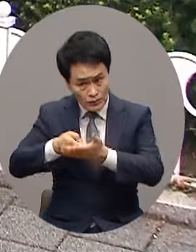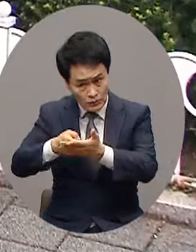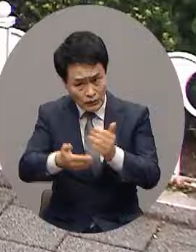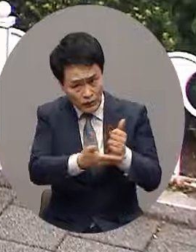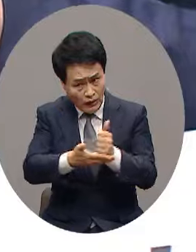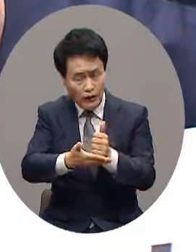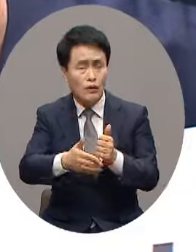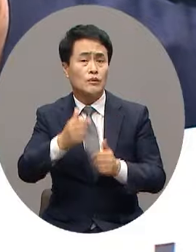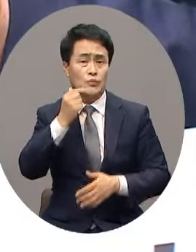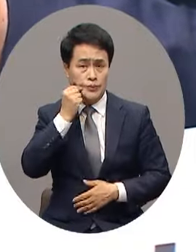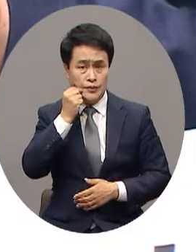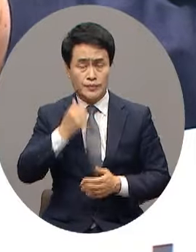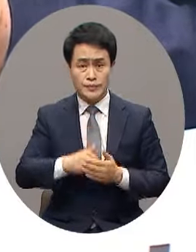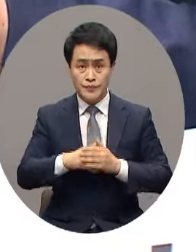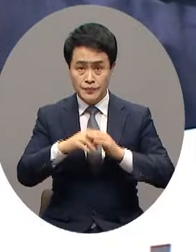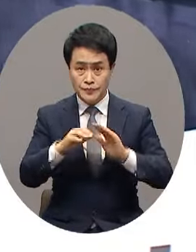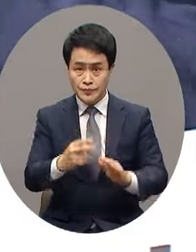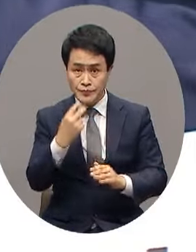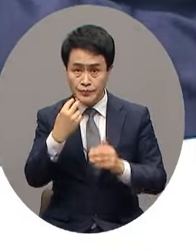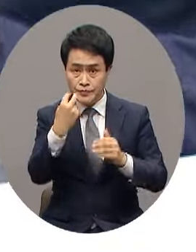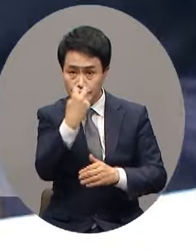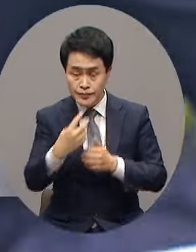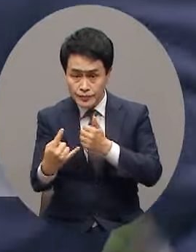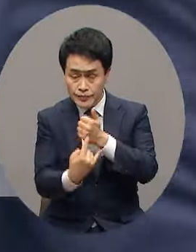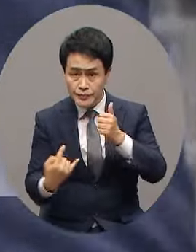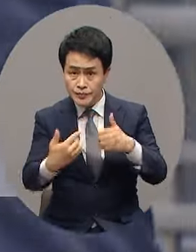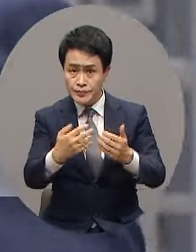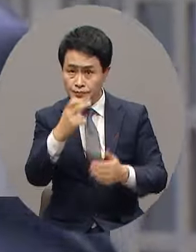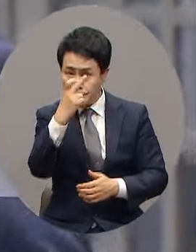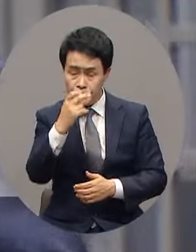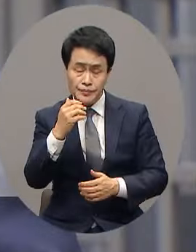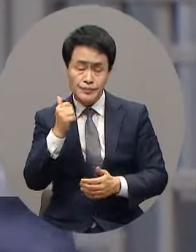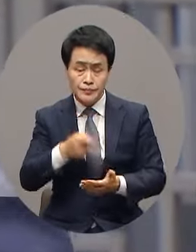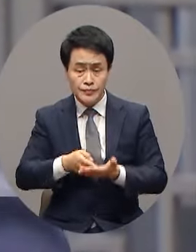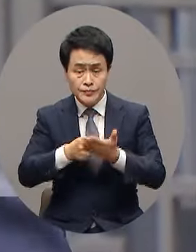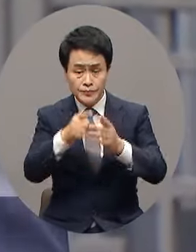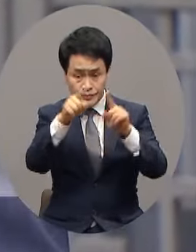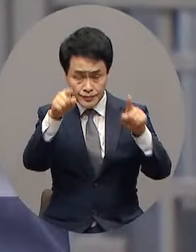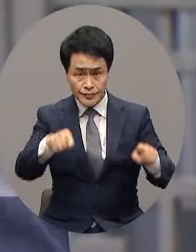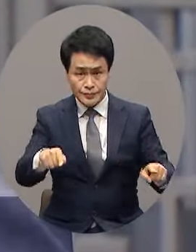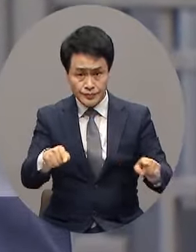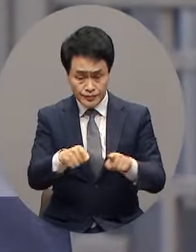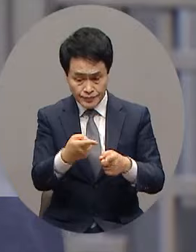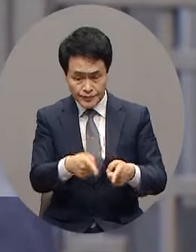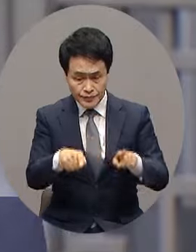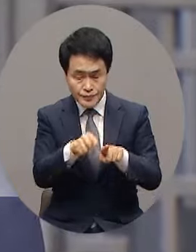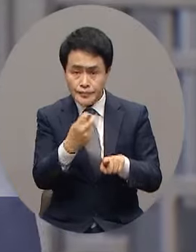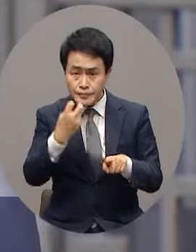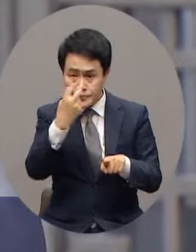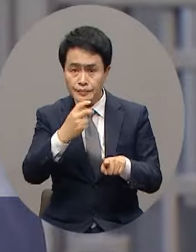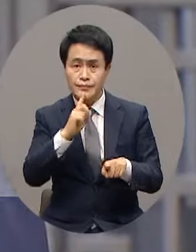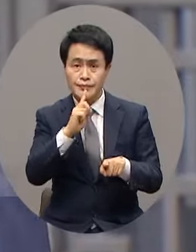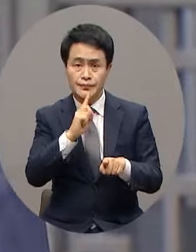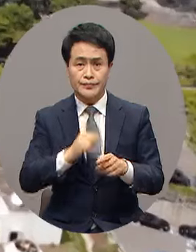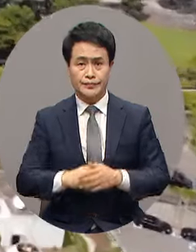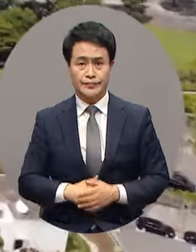못했습니다. 다만 수사심의위는 최 목사가 제출한 의견서도 함께 검토했다고